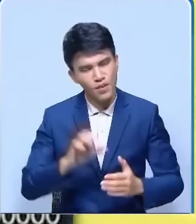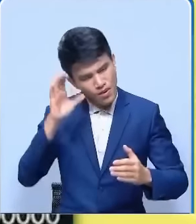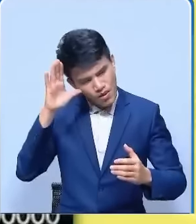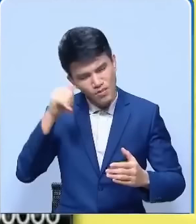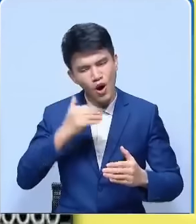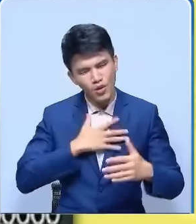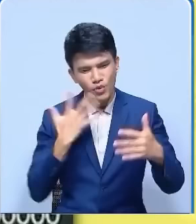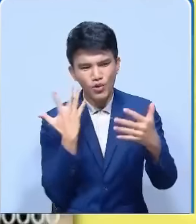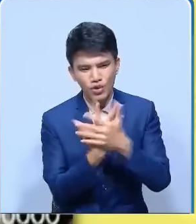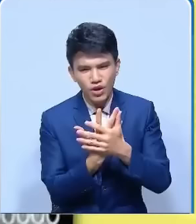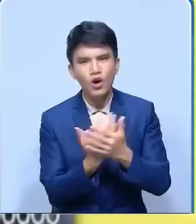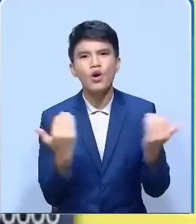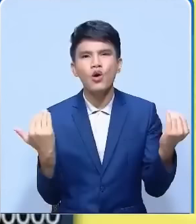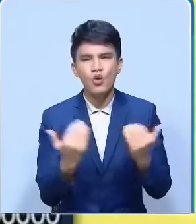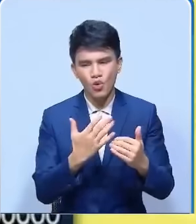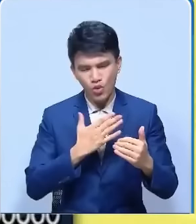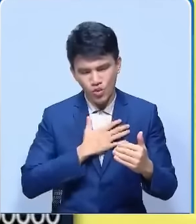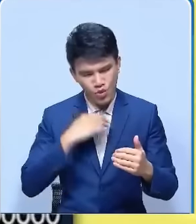พ่อหนูก็อยู่ในคุกพ่อหนูก็อยู่ในคุก